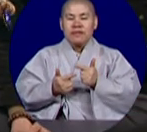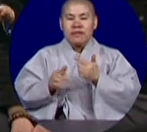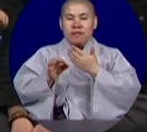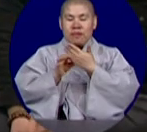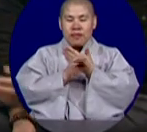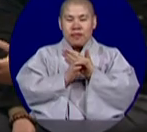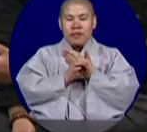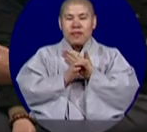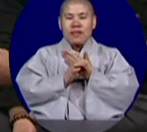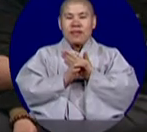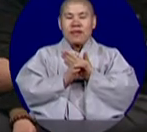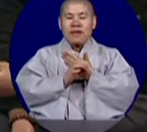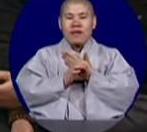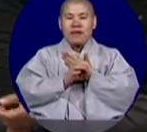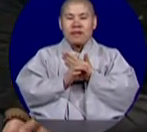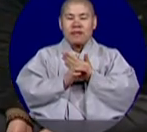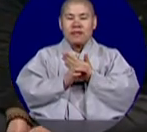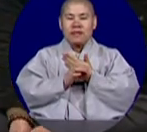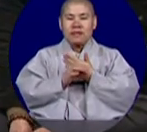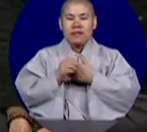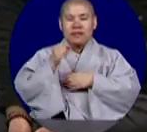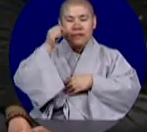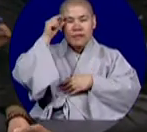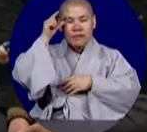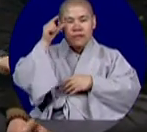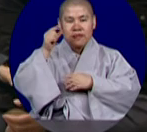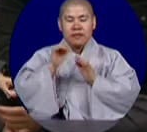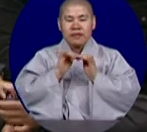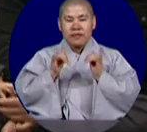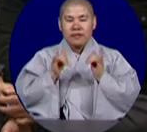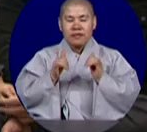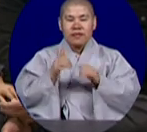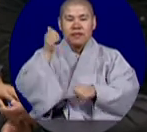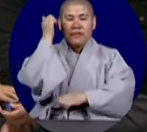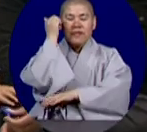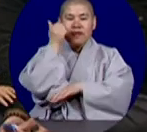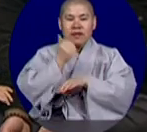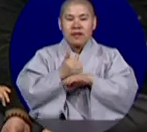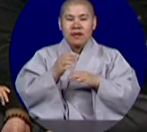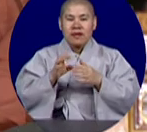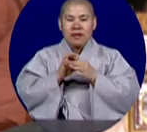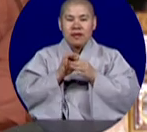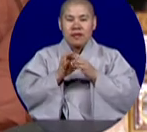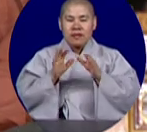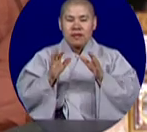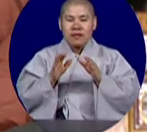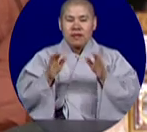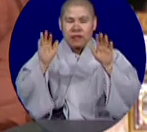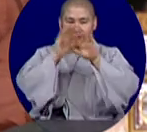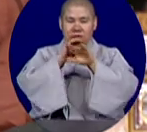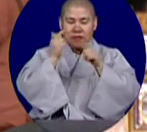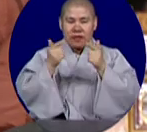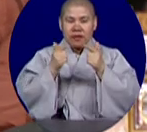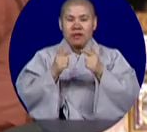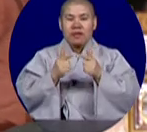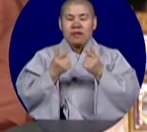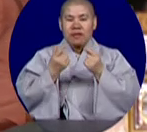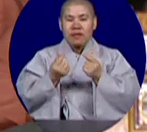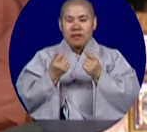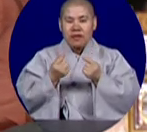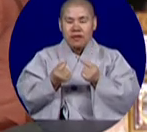또 도인은 인과에 안 떨어진다고 하나 뭐 어둡지 않다거나 마찬가지다. 그것도 소용없는